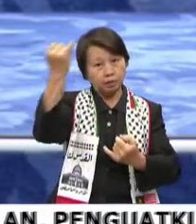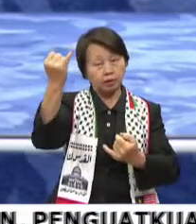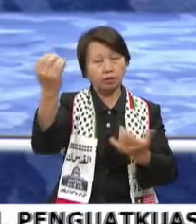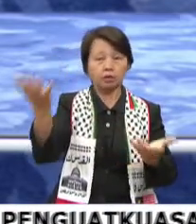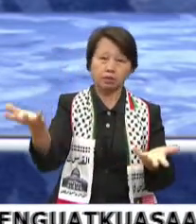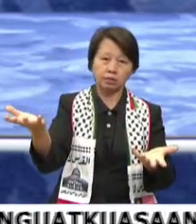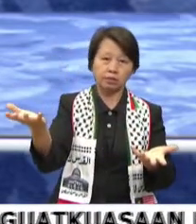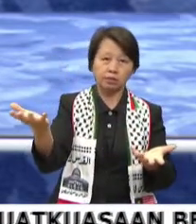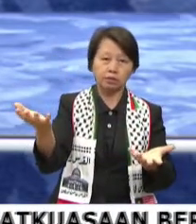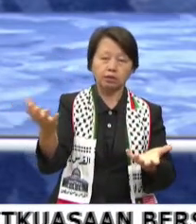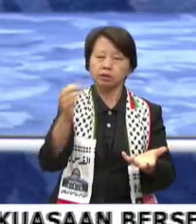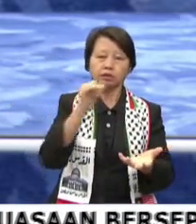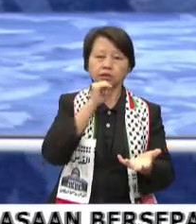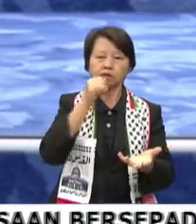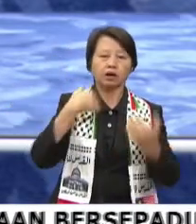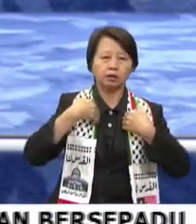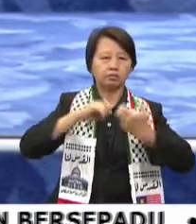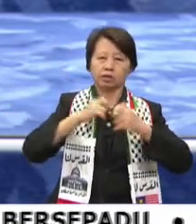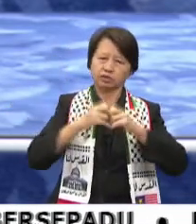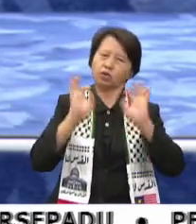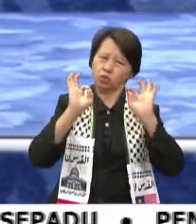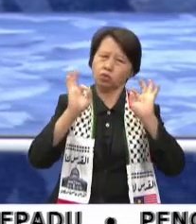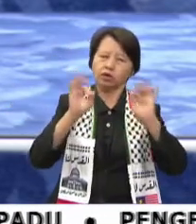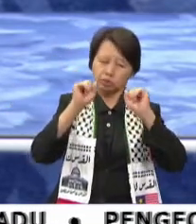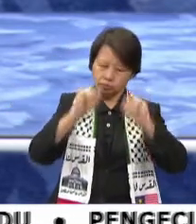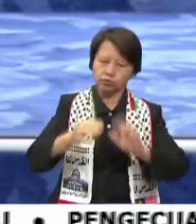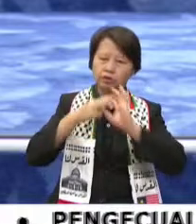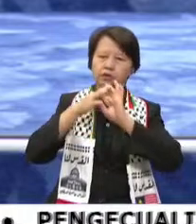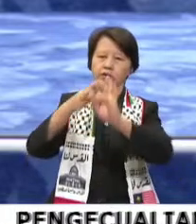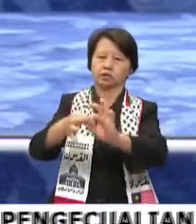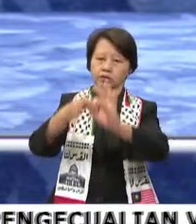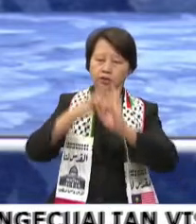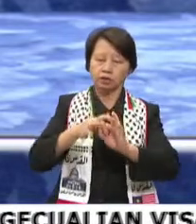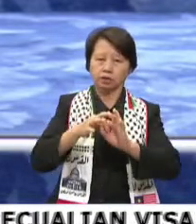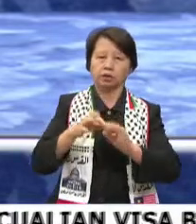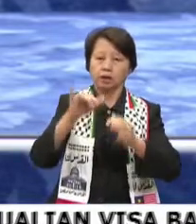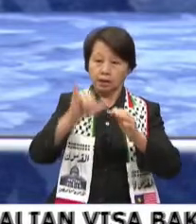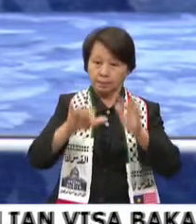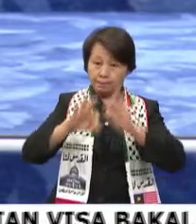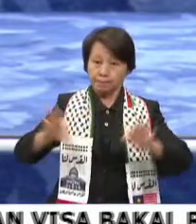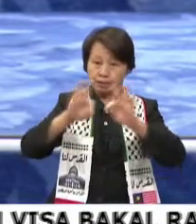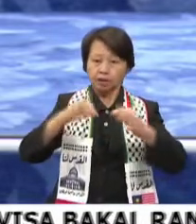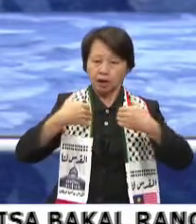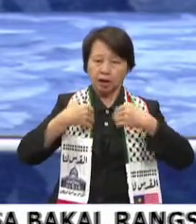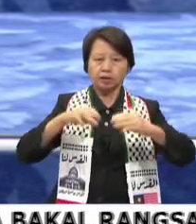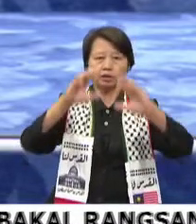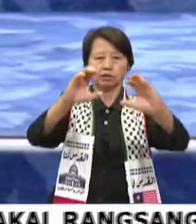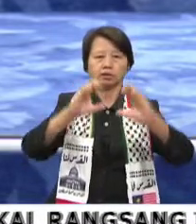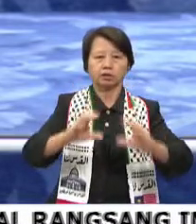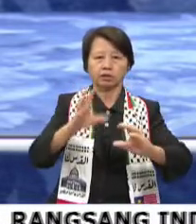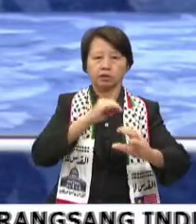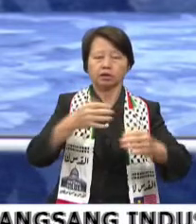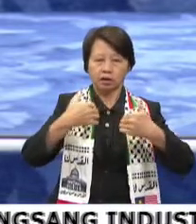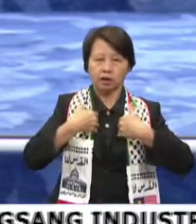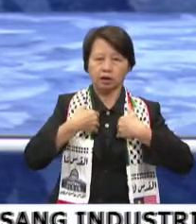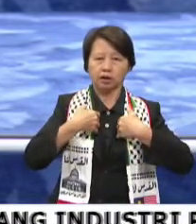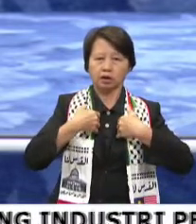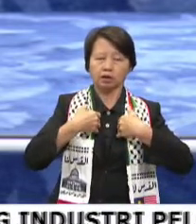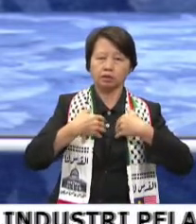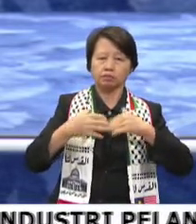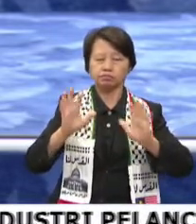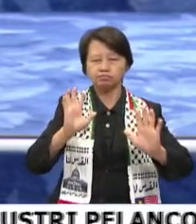itu tidak menghalang kita untuk bekerjasama asalkan ada kaedah dan perturan